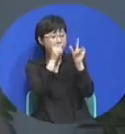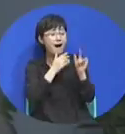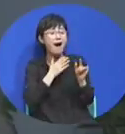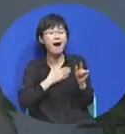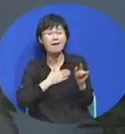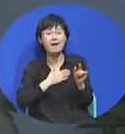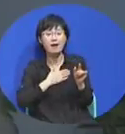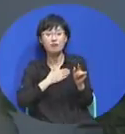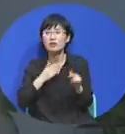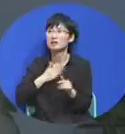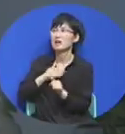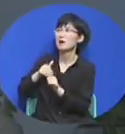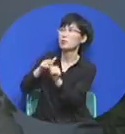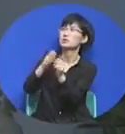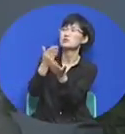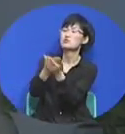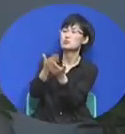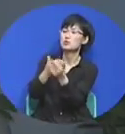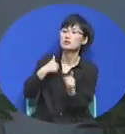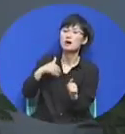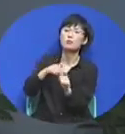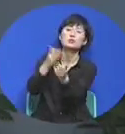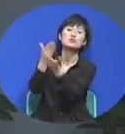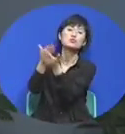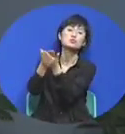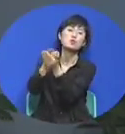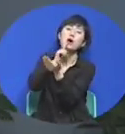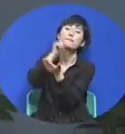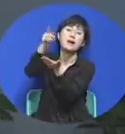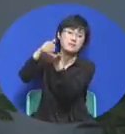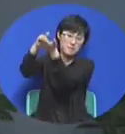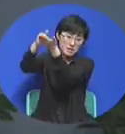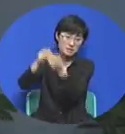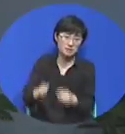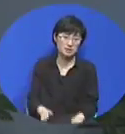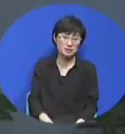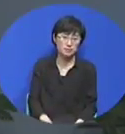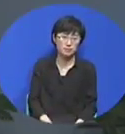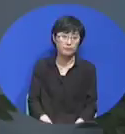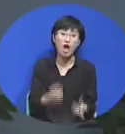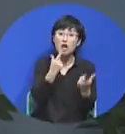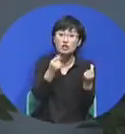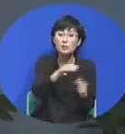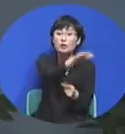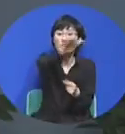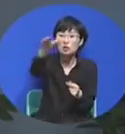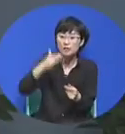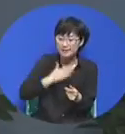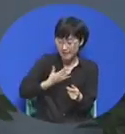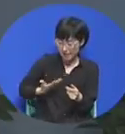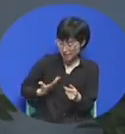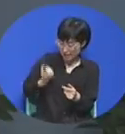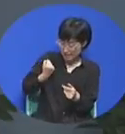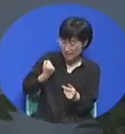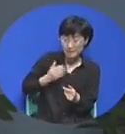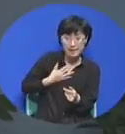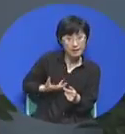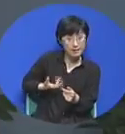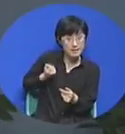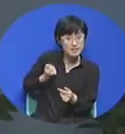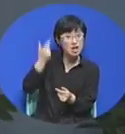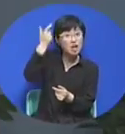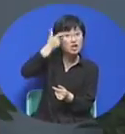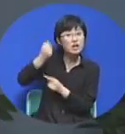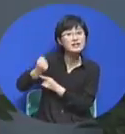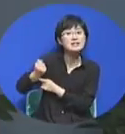me." 여러분, 우리에게 영적 배경이 어마어마하다는 걸 아셔야 됩니다. You must understand the tremendous extent of the spiritual